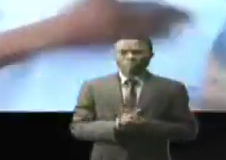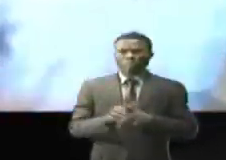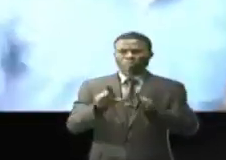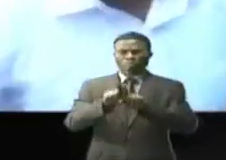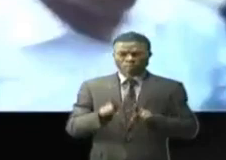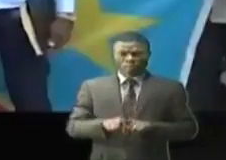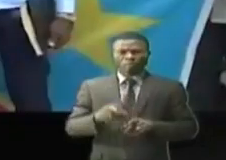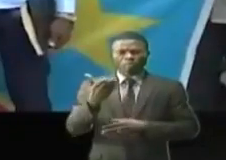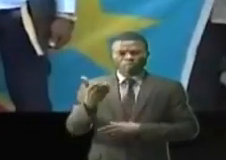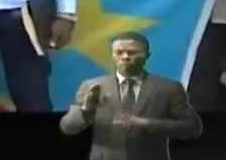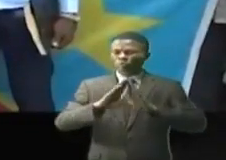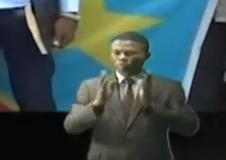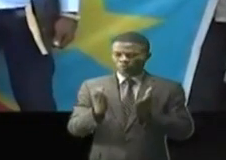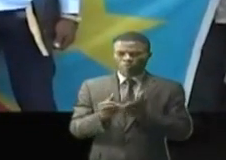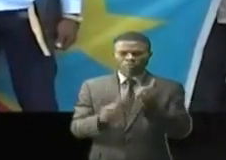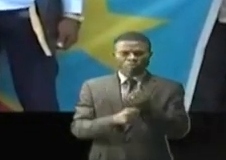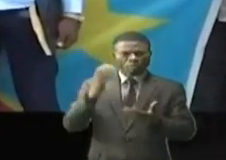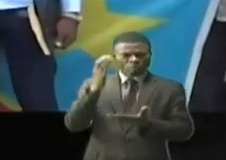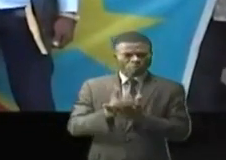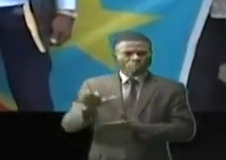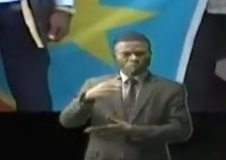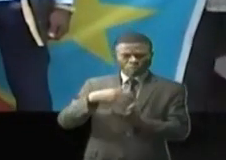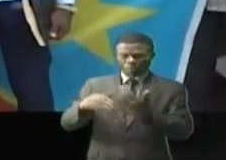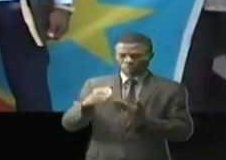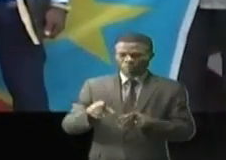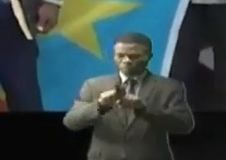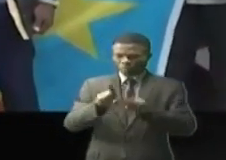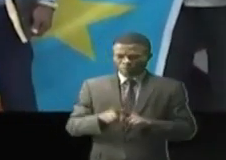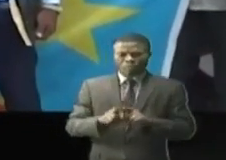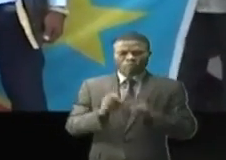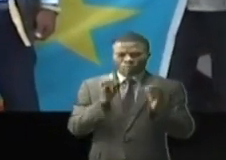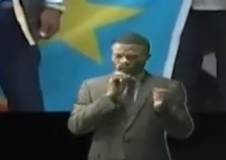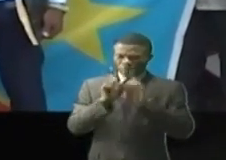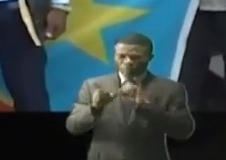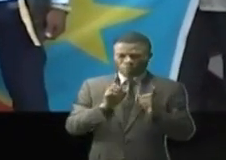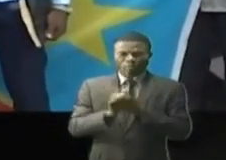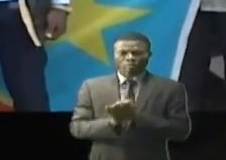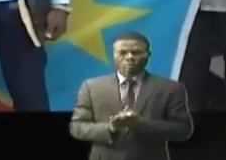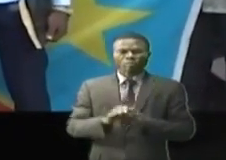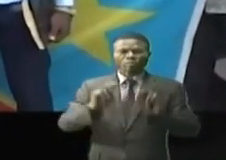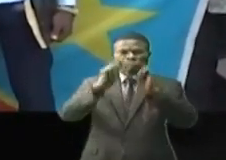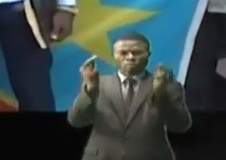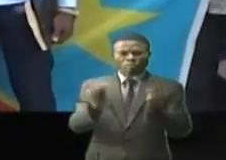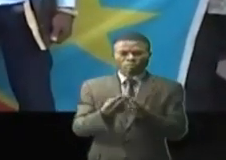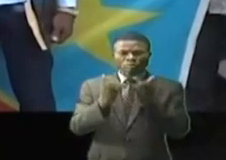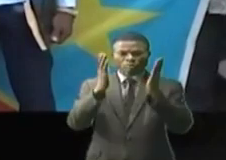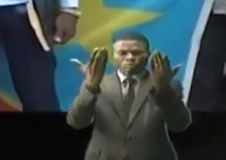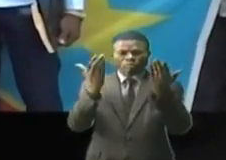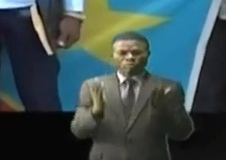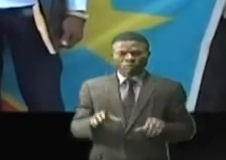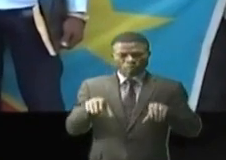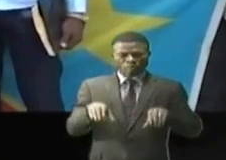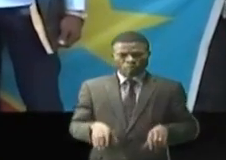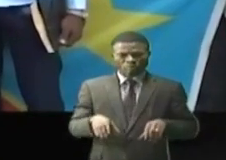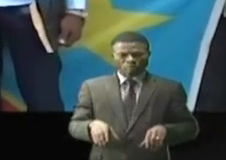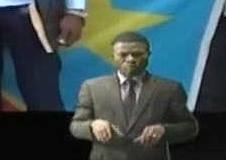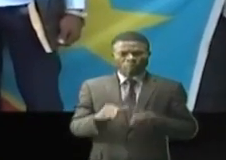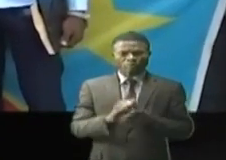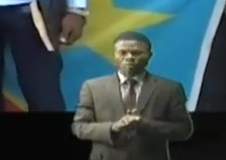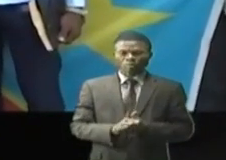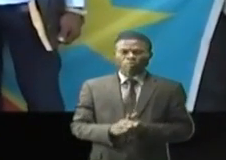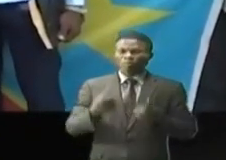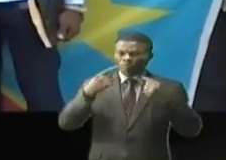dite internationale au génocide congolais, un génocide oublié. La représentation des étudiants du Congo dénonce